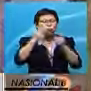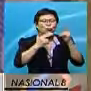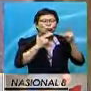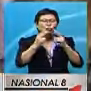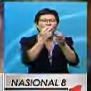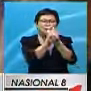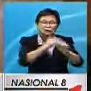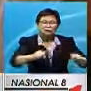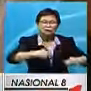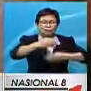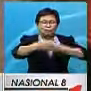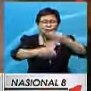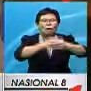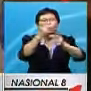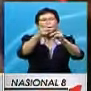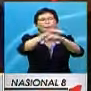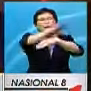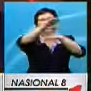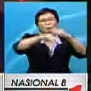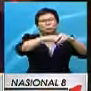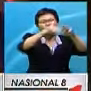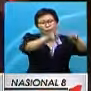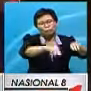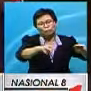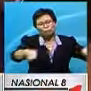selamat maju jaya kepada kesemua calon.